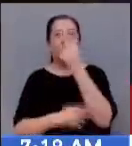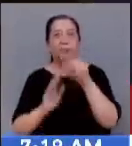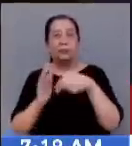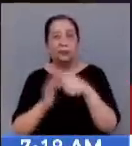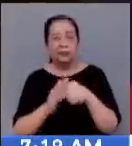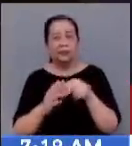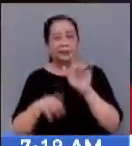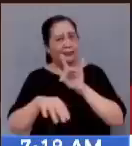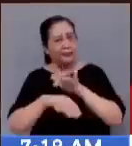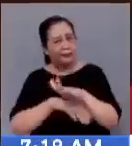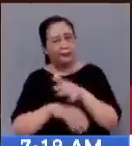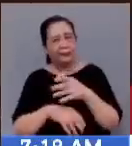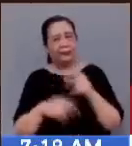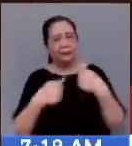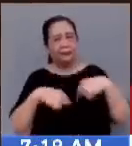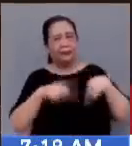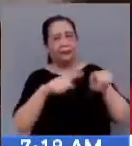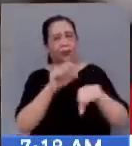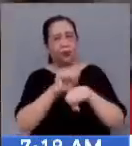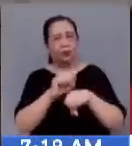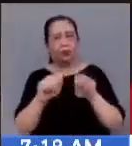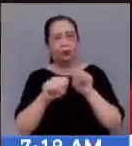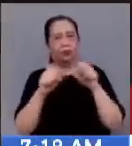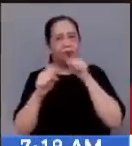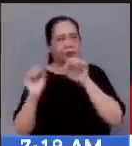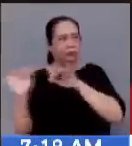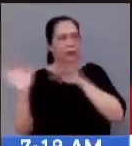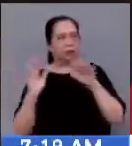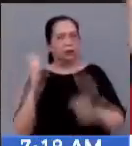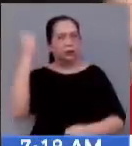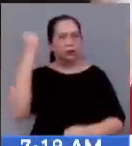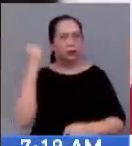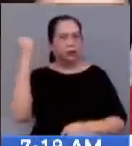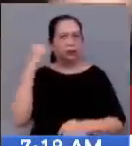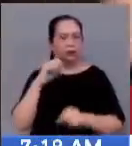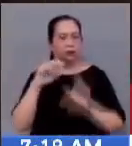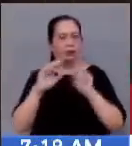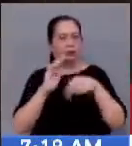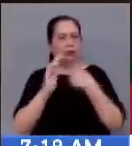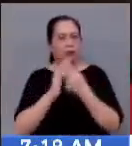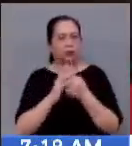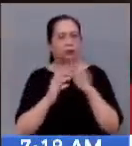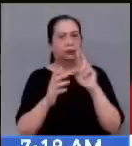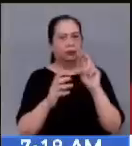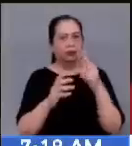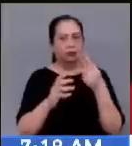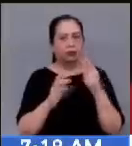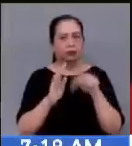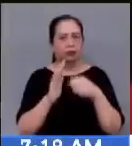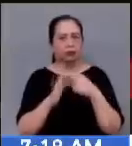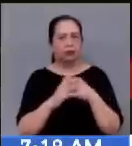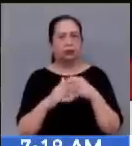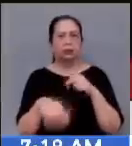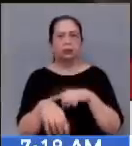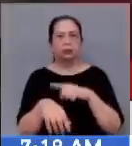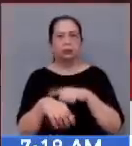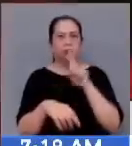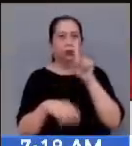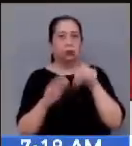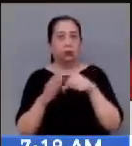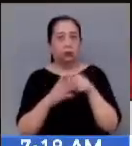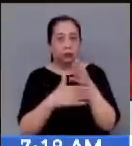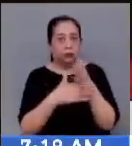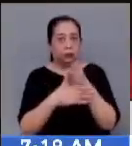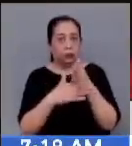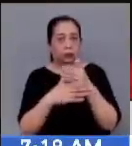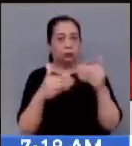bahay para lang hindi sumabay sa rush hour. Yung mga oras na 1 oras lang pagitan ko bago